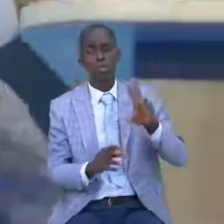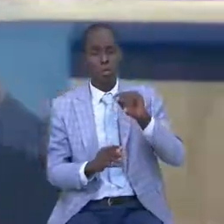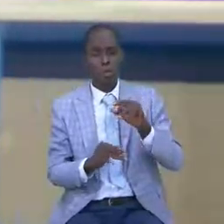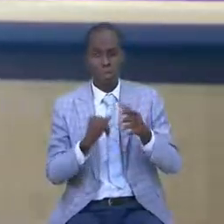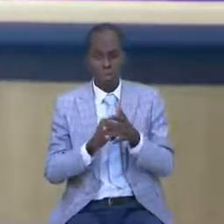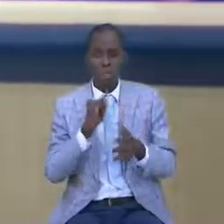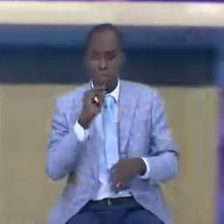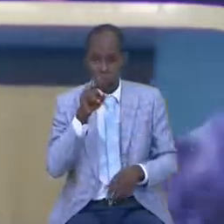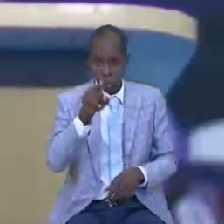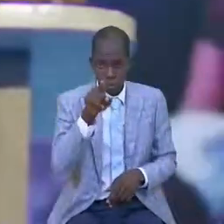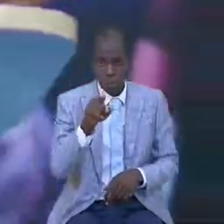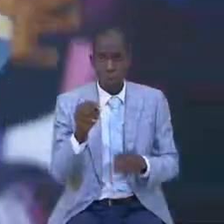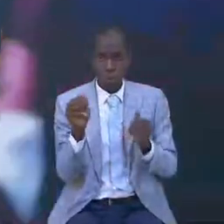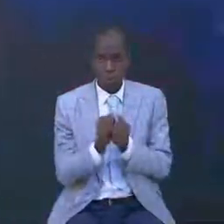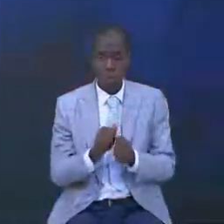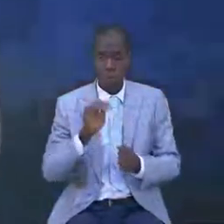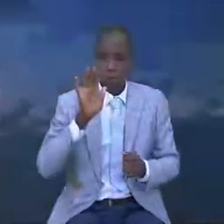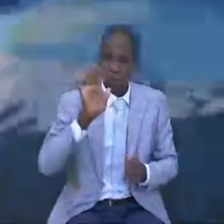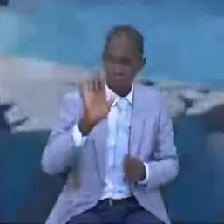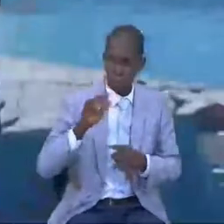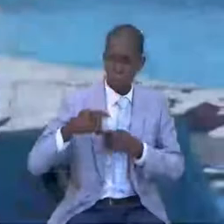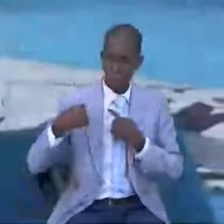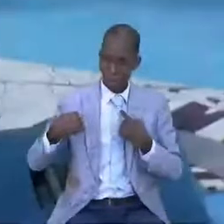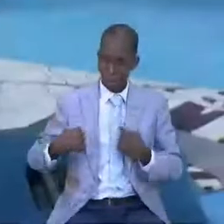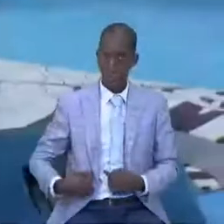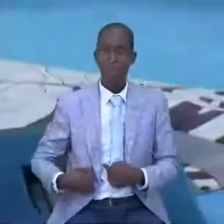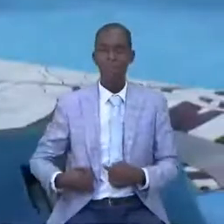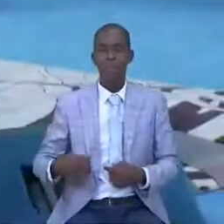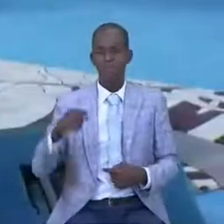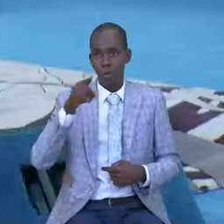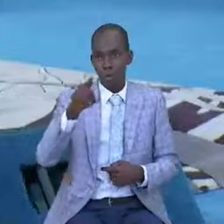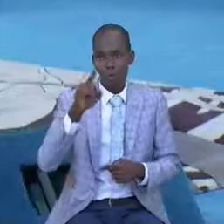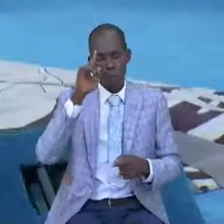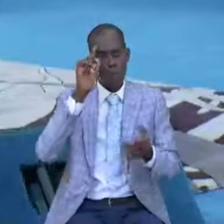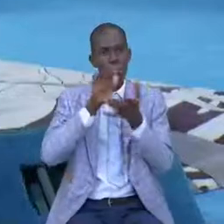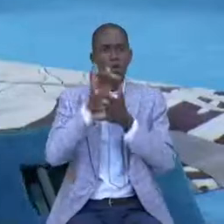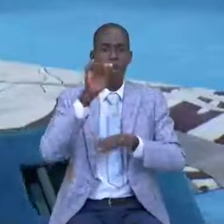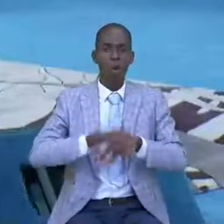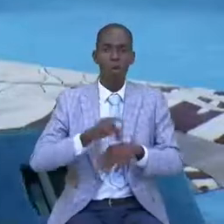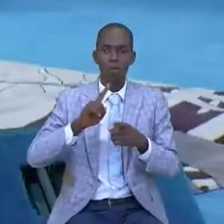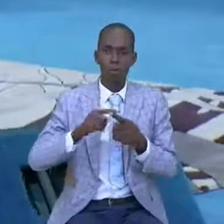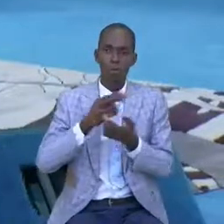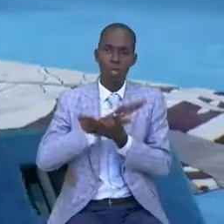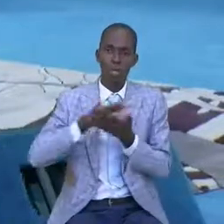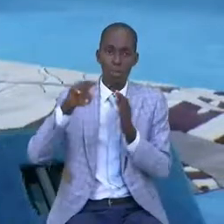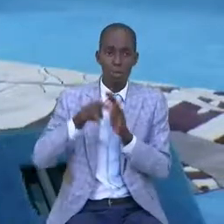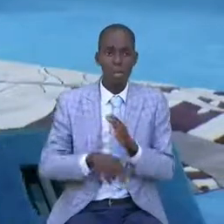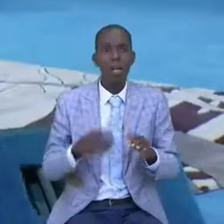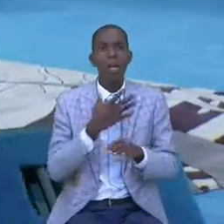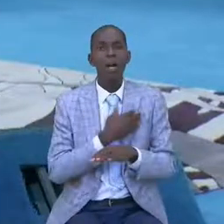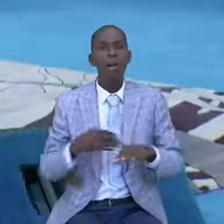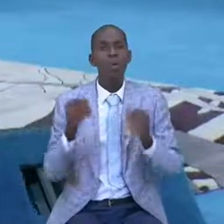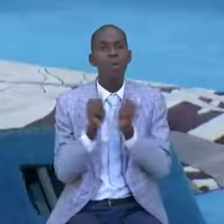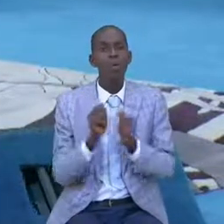du cœur. Faut pas laisser cela à Dieu. C'est toi, c'est dans ton cœur, c'est ton cœur. C'est car c'est